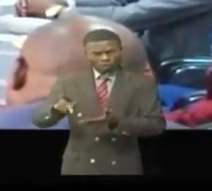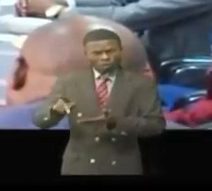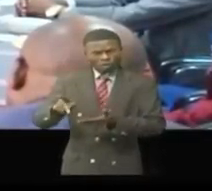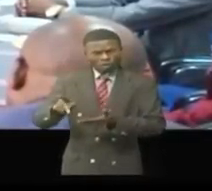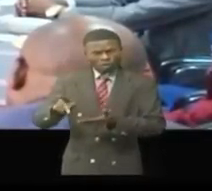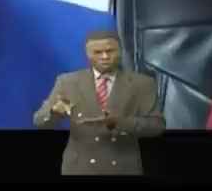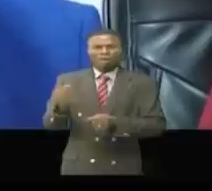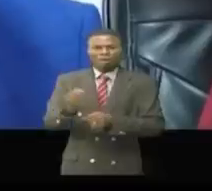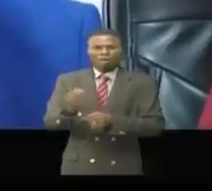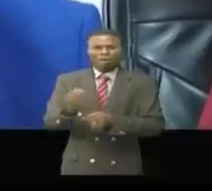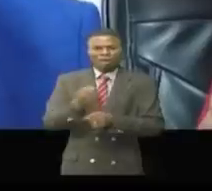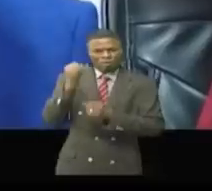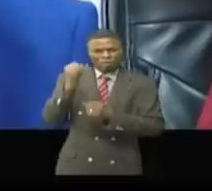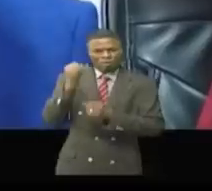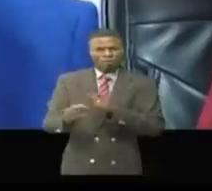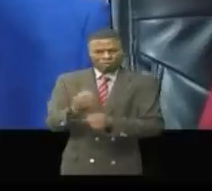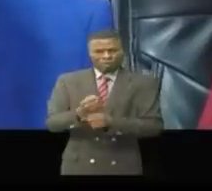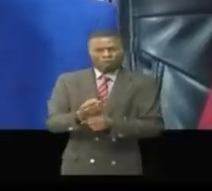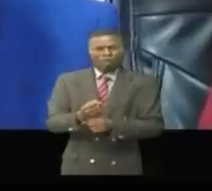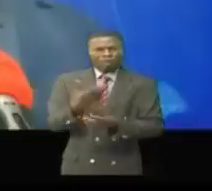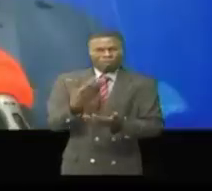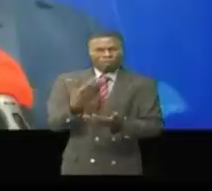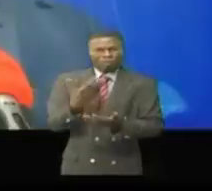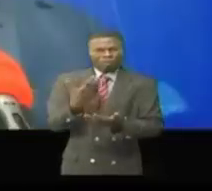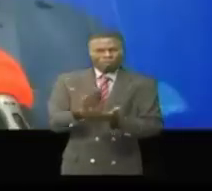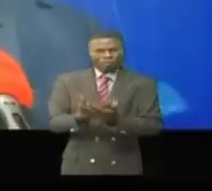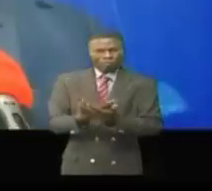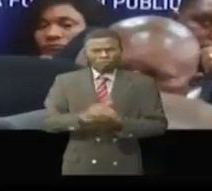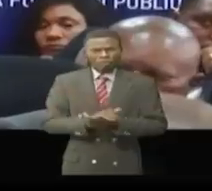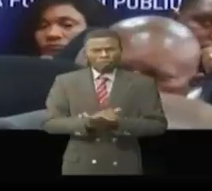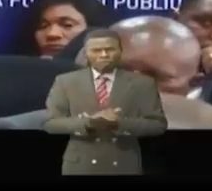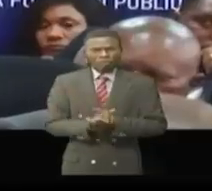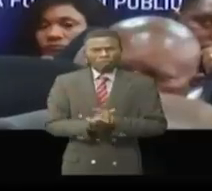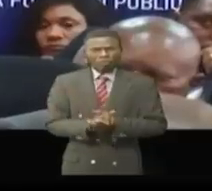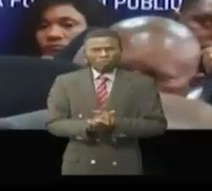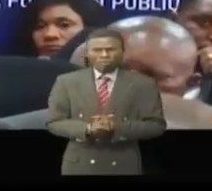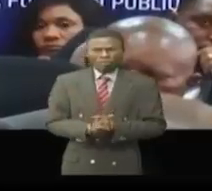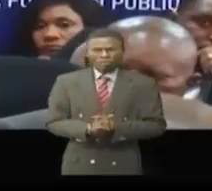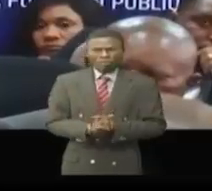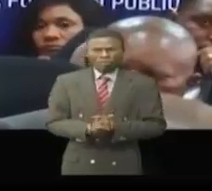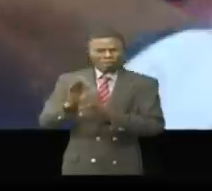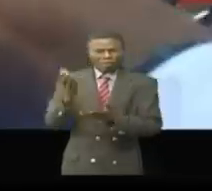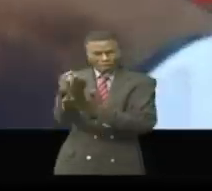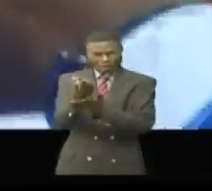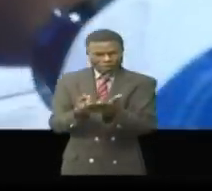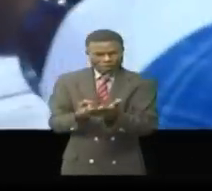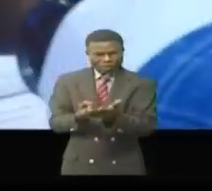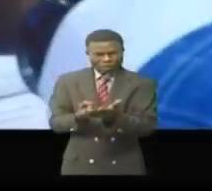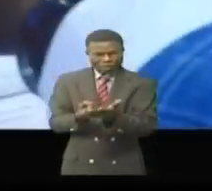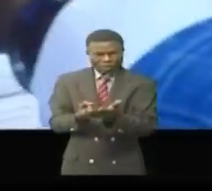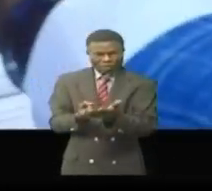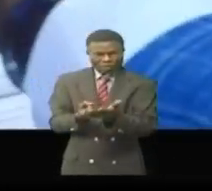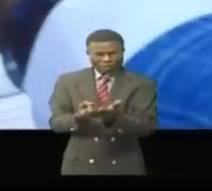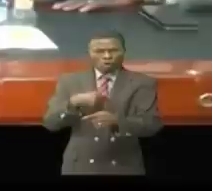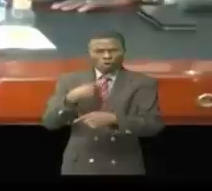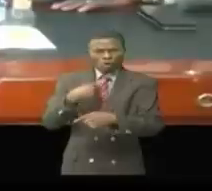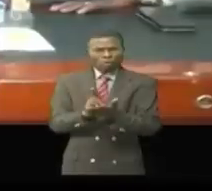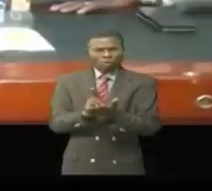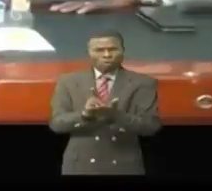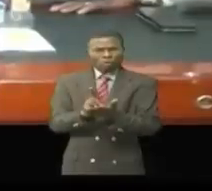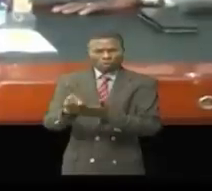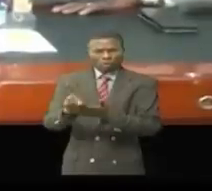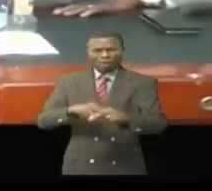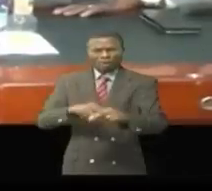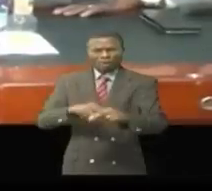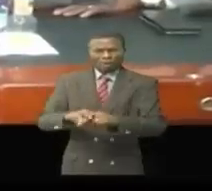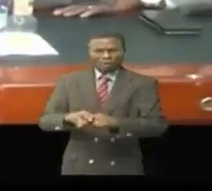allocation de fin de carrière dans le meilleur délai. Séance tenante, ils ont reçu les formulaires d'ouverture de leurs droits à la Caisse nationale de